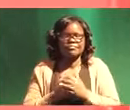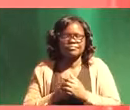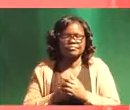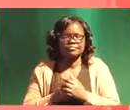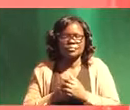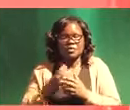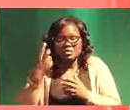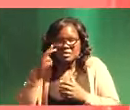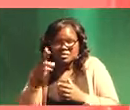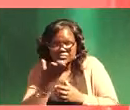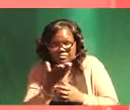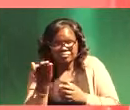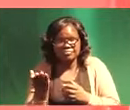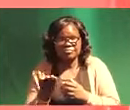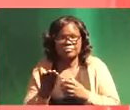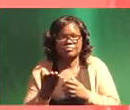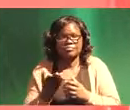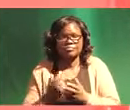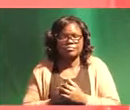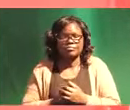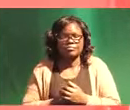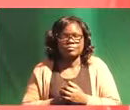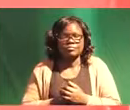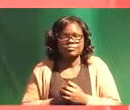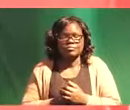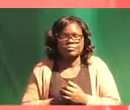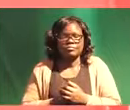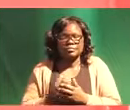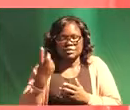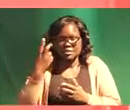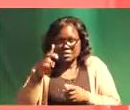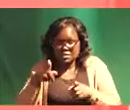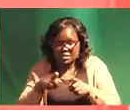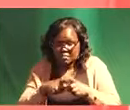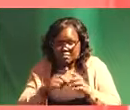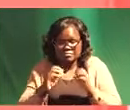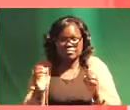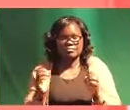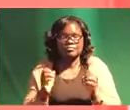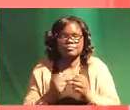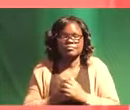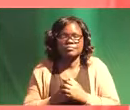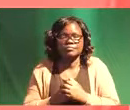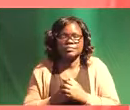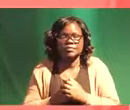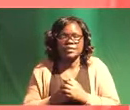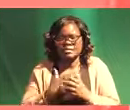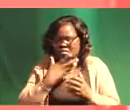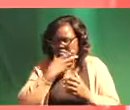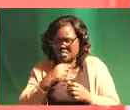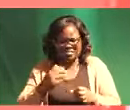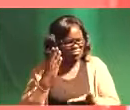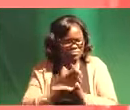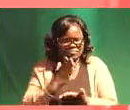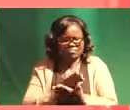Ama mshaiona hiyo watu warale? Borono onto japo kaere? Si huyu ni mwanaume